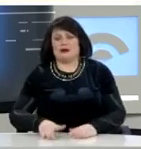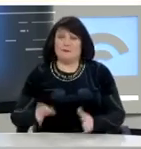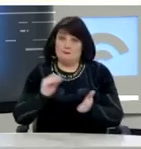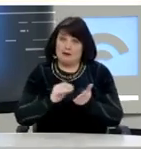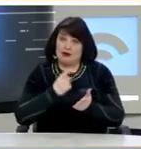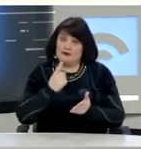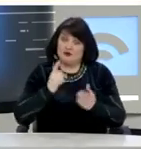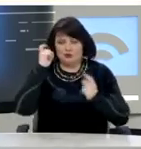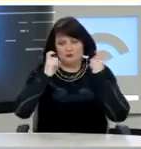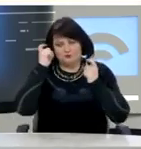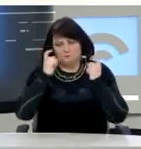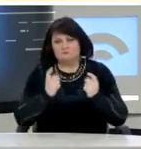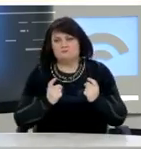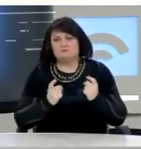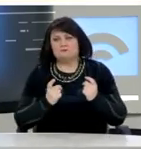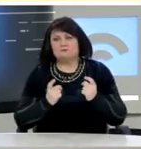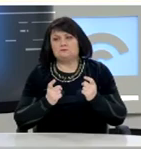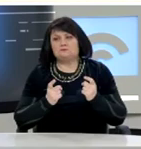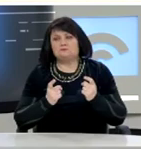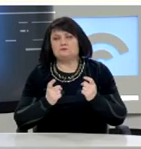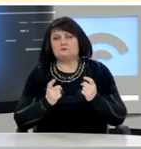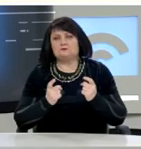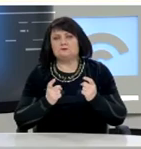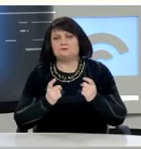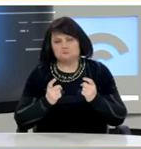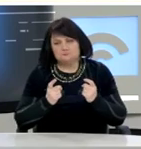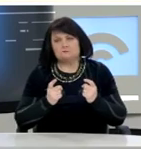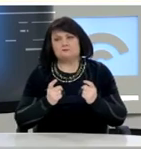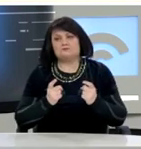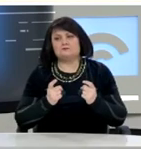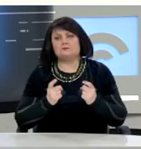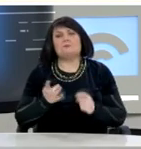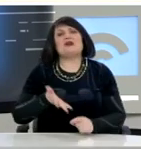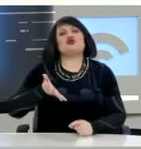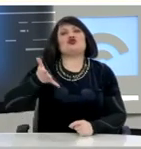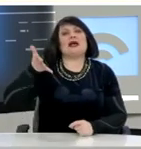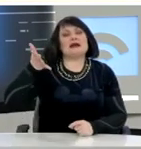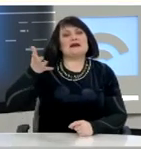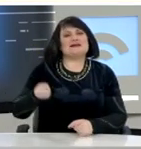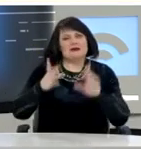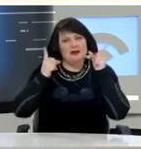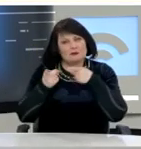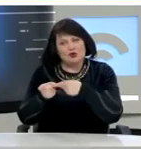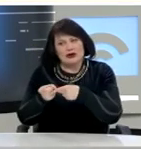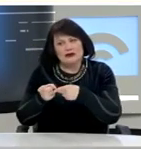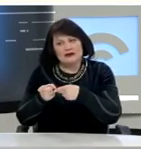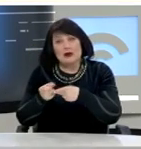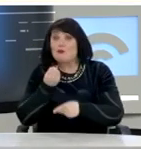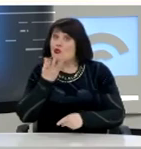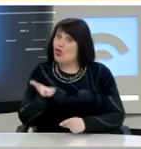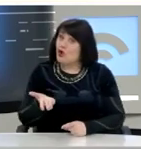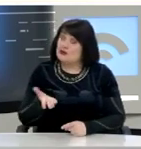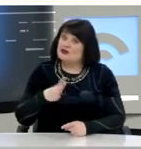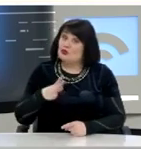ξαναπώ, ο Κωνσταντίνος Μητσοτάκης που ήθελε λύση για τη Νέα Δημοκρατία είναι προδότης?